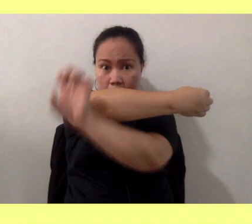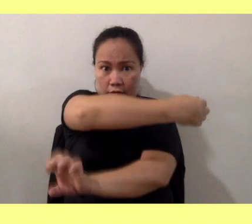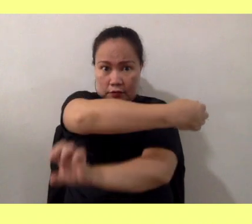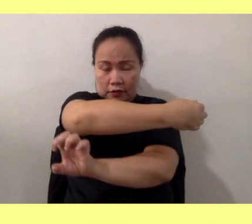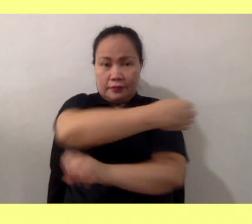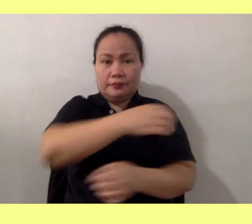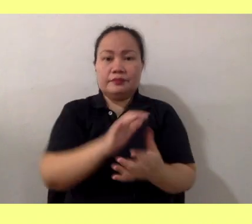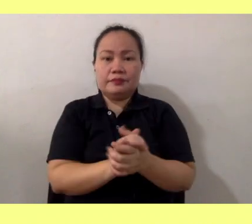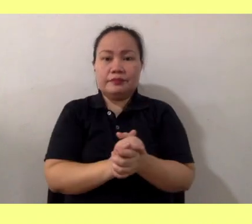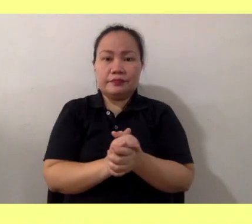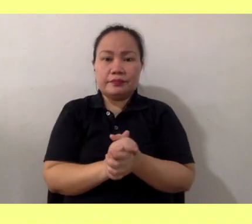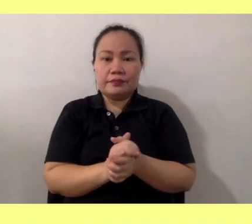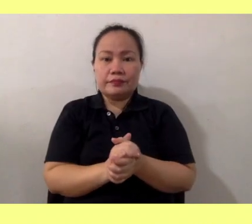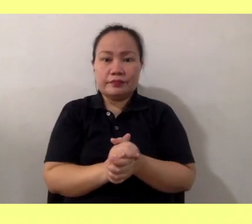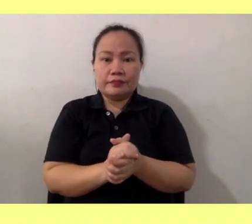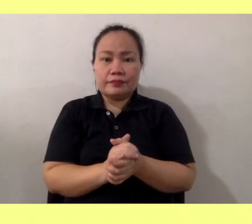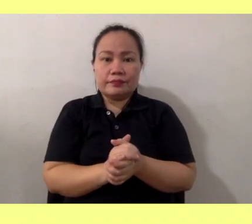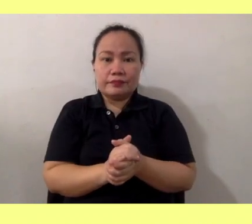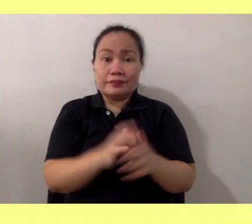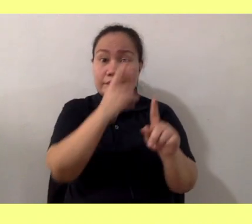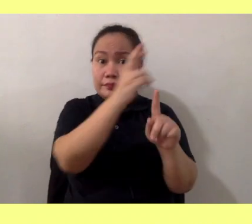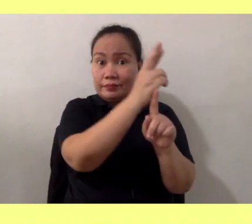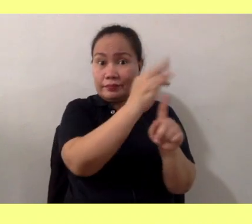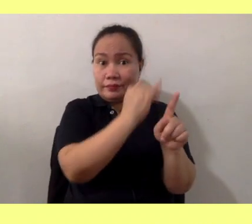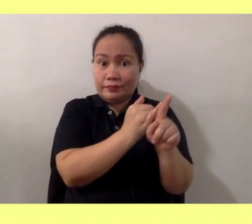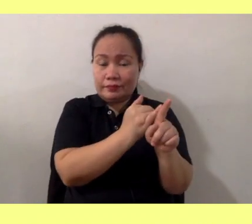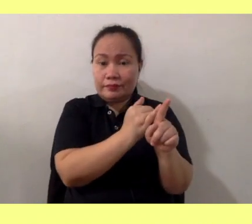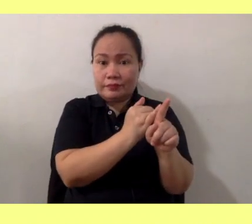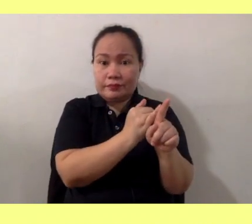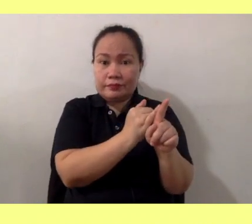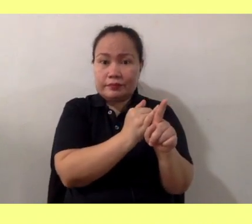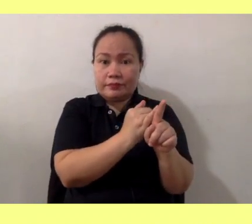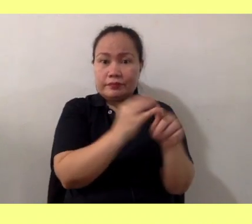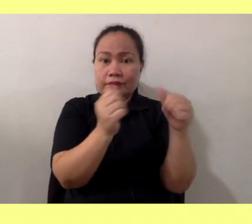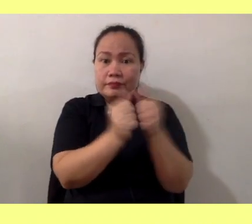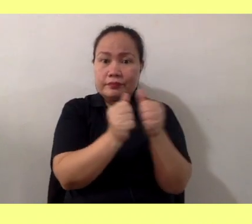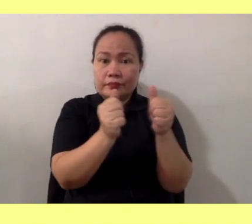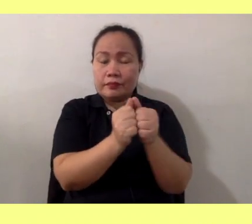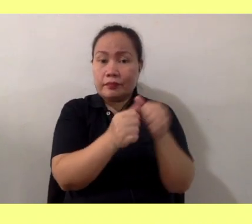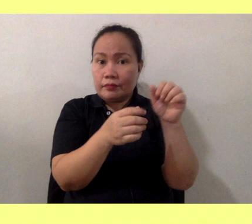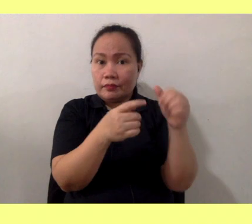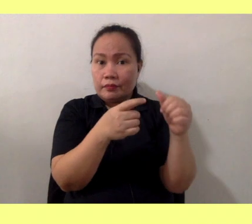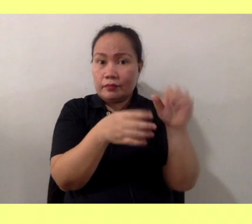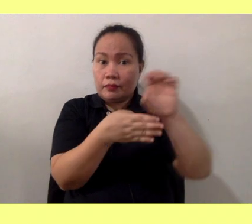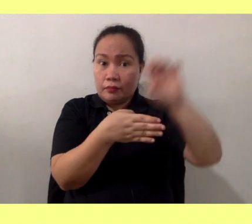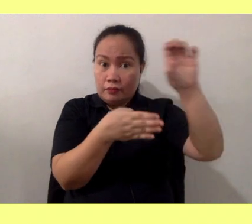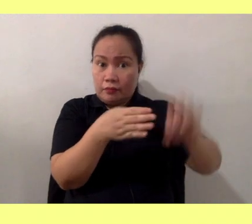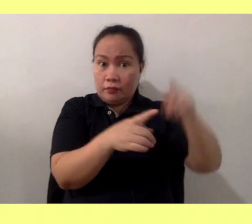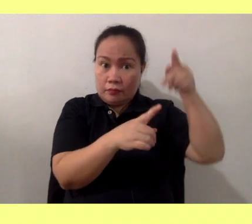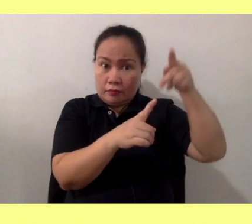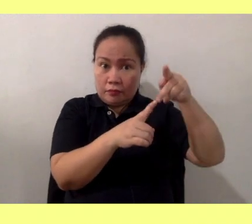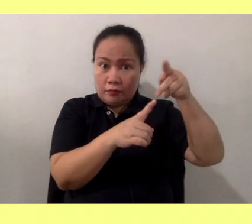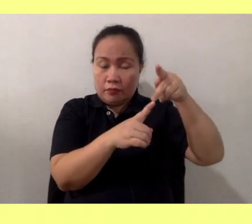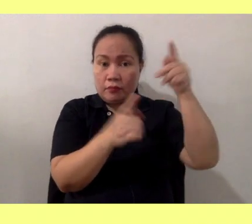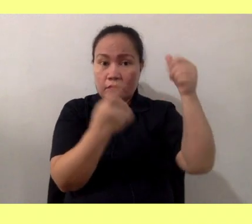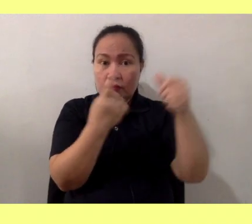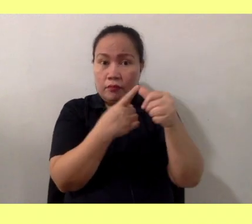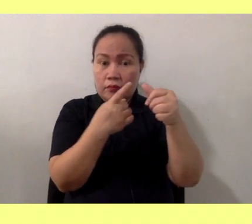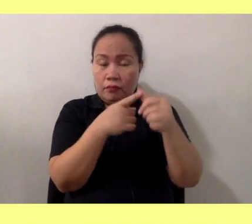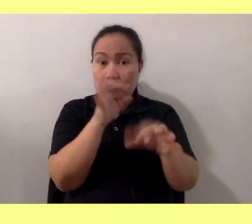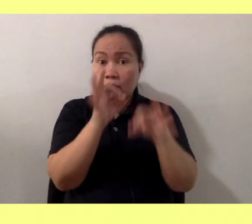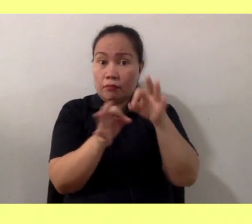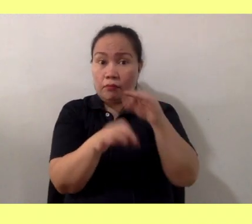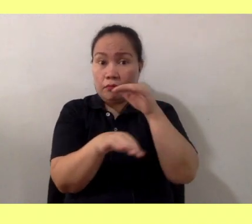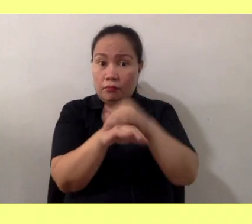niya ay endpoint. Okay, so array is named with its endpoint first. So